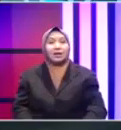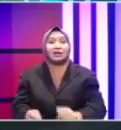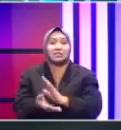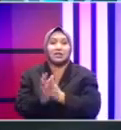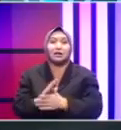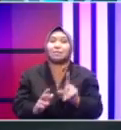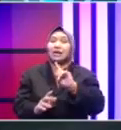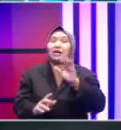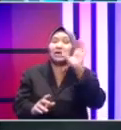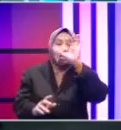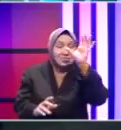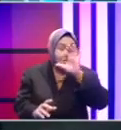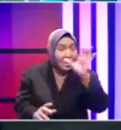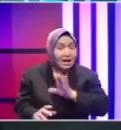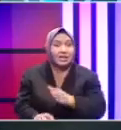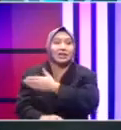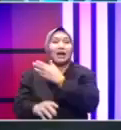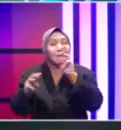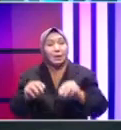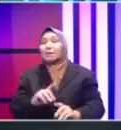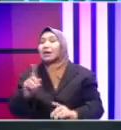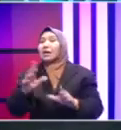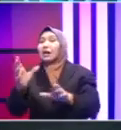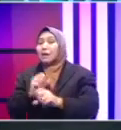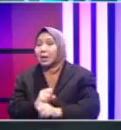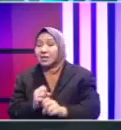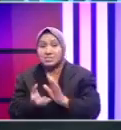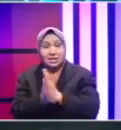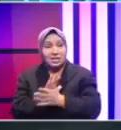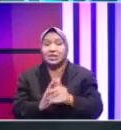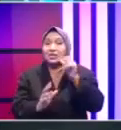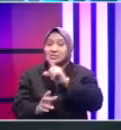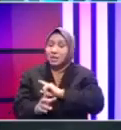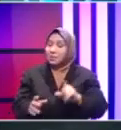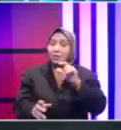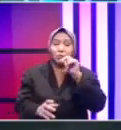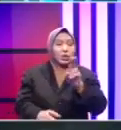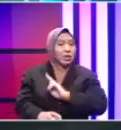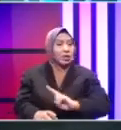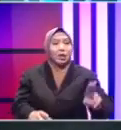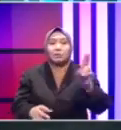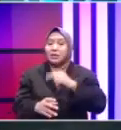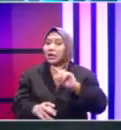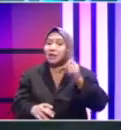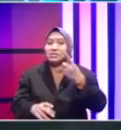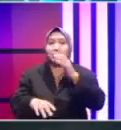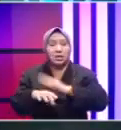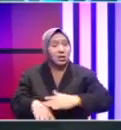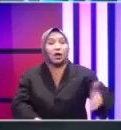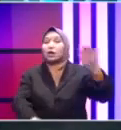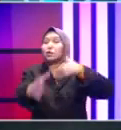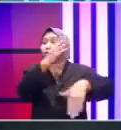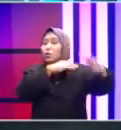mana ada faouzia jadi tengok Islam ini bukanlah agama yang hanya pada zaman dahulu